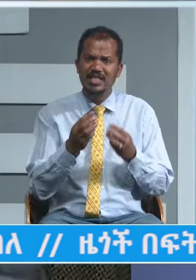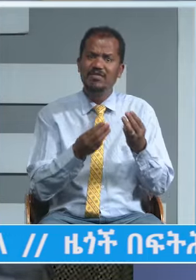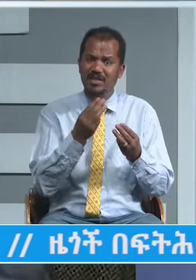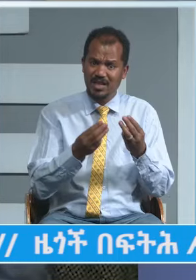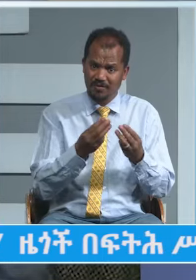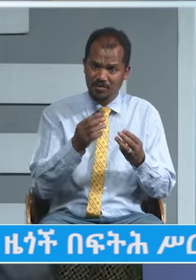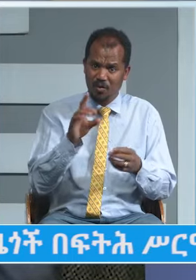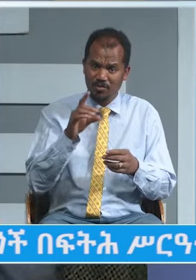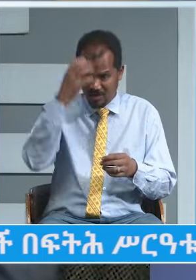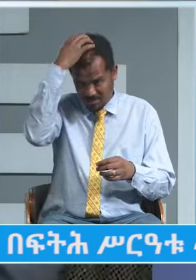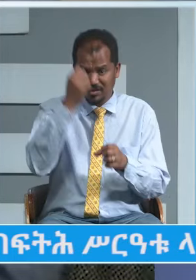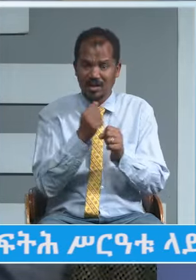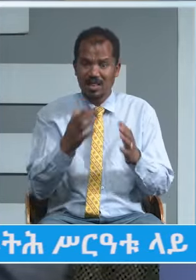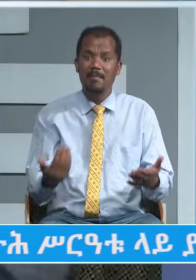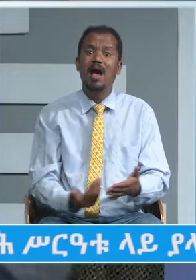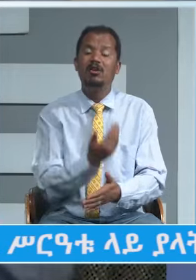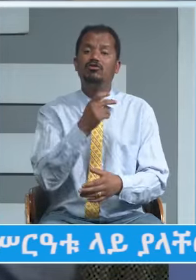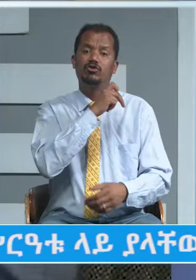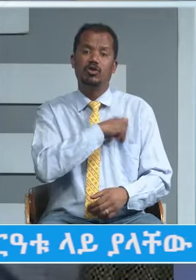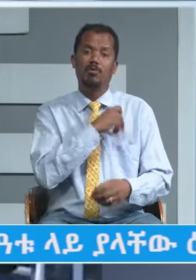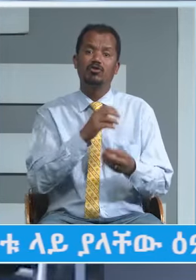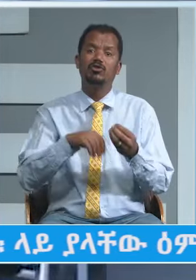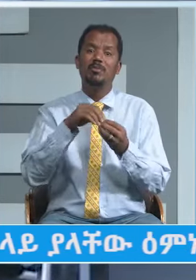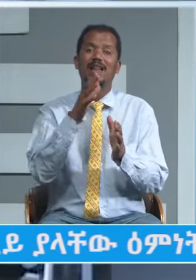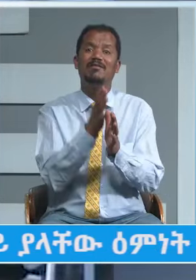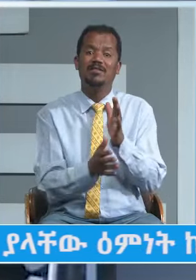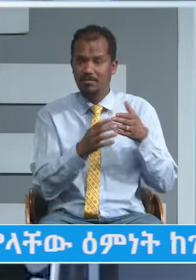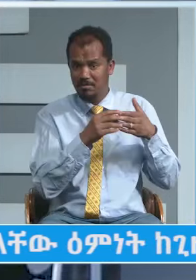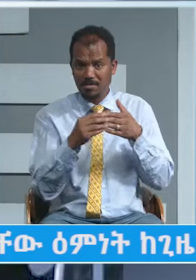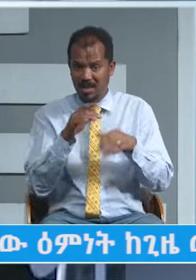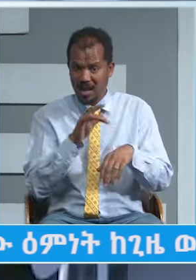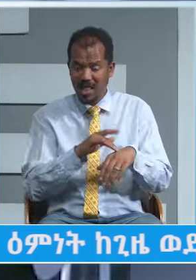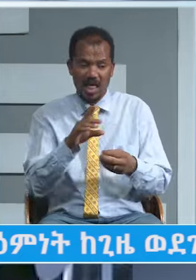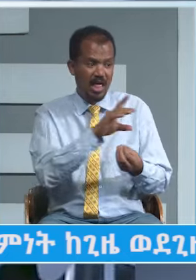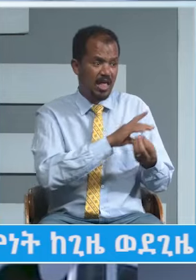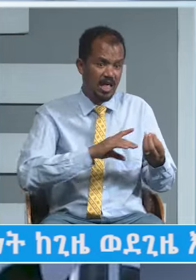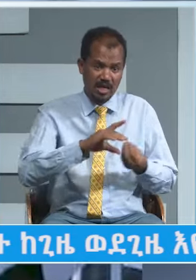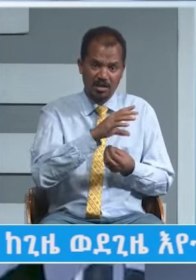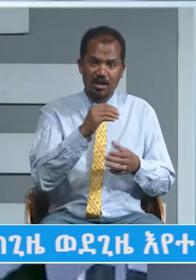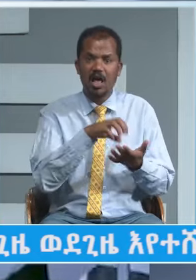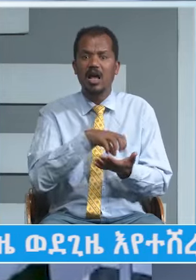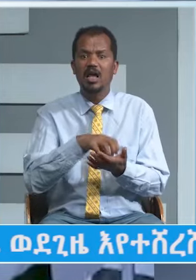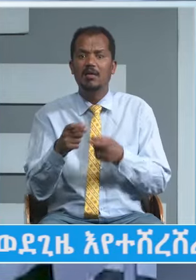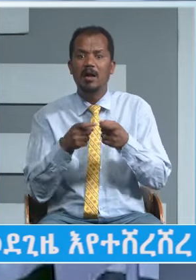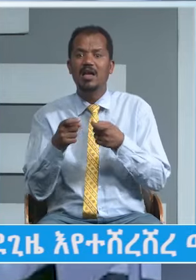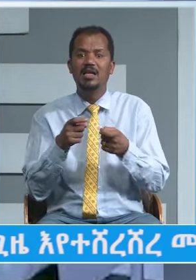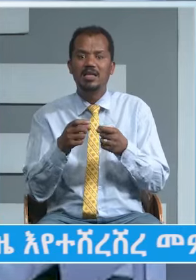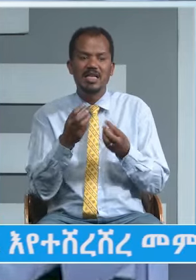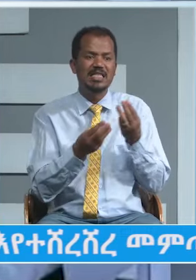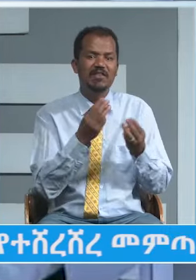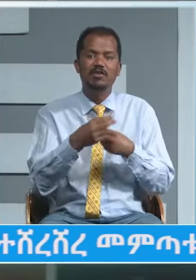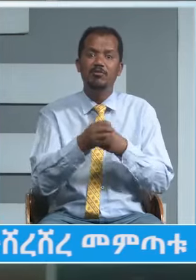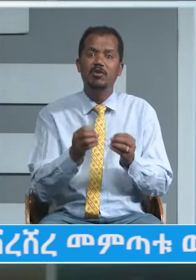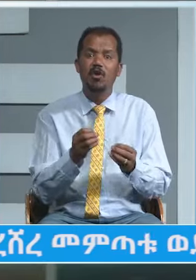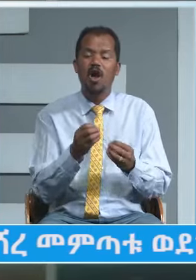ሰርቪስ ኮሚሽን የመንግስት ሰራተኞች ፓዲሱ የደሞዝ ጭማሪ አፈጻጸም መመሪያ ላይ ከክልልና ከከተማ አስተዳደር ሲቪል ሰርቪስ